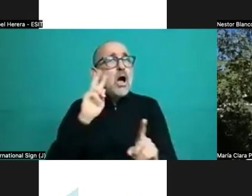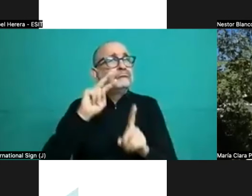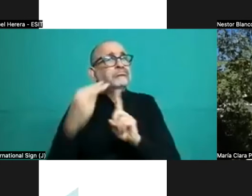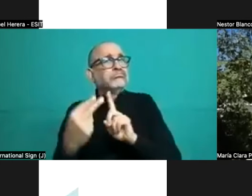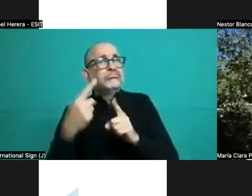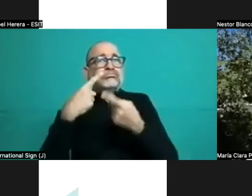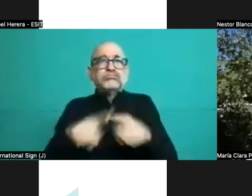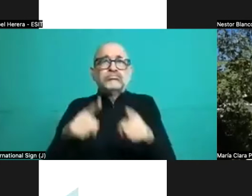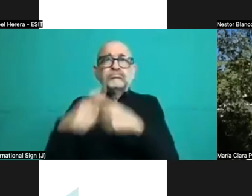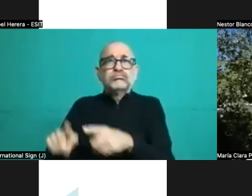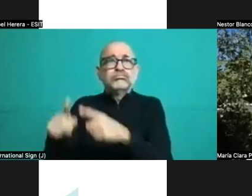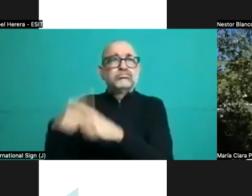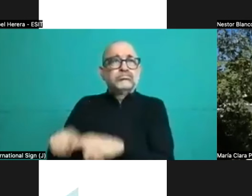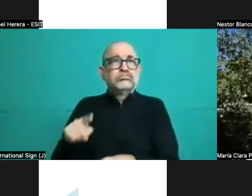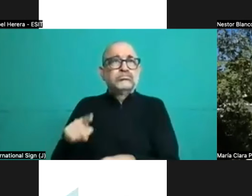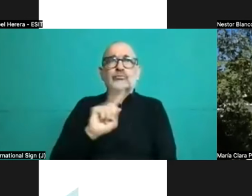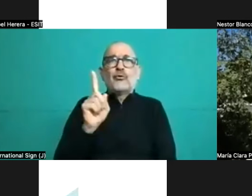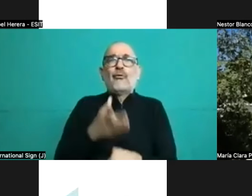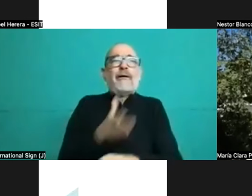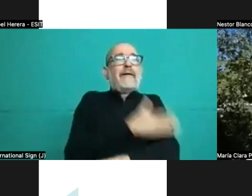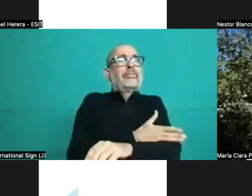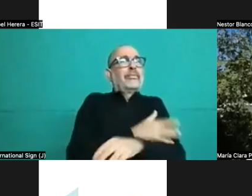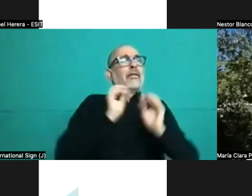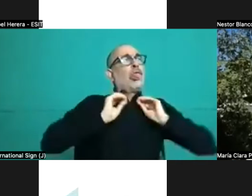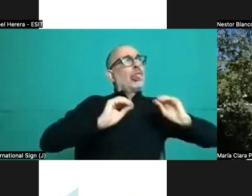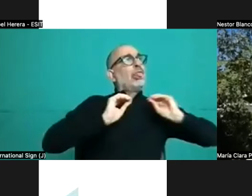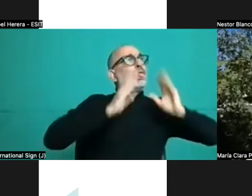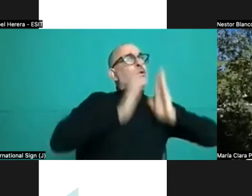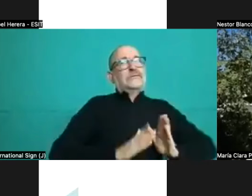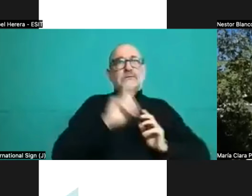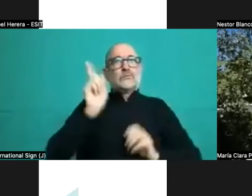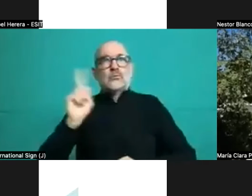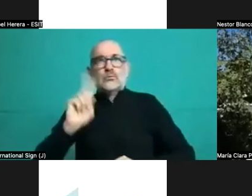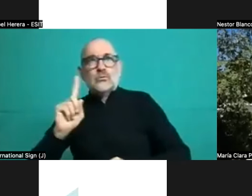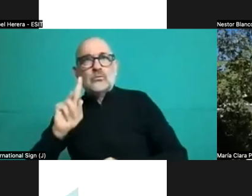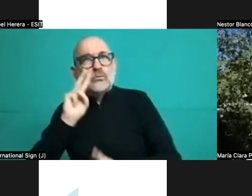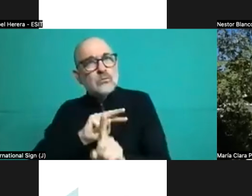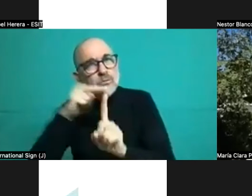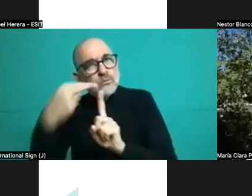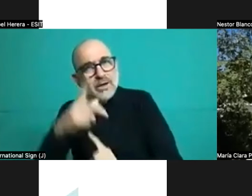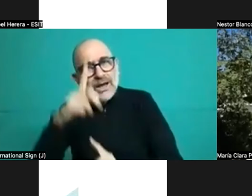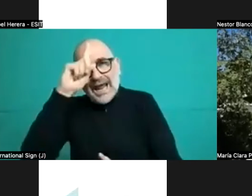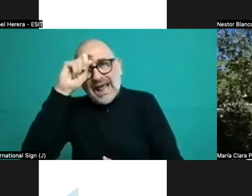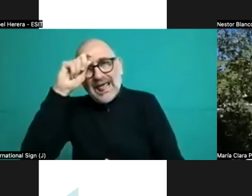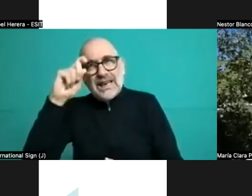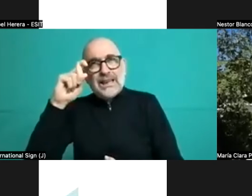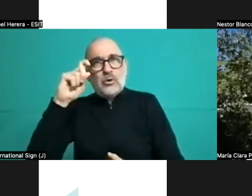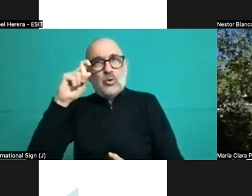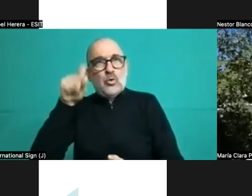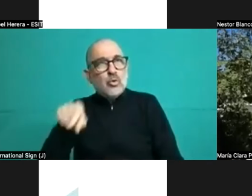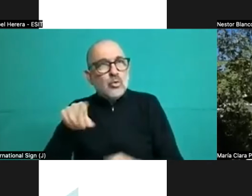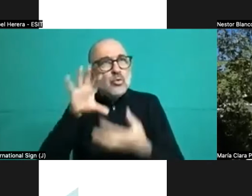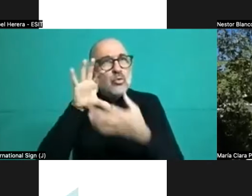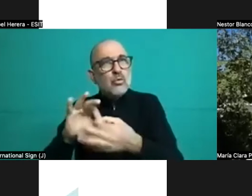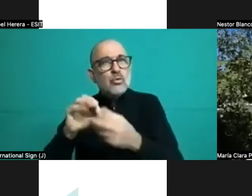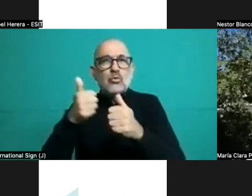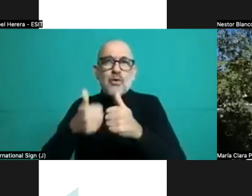vraiment qui nous aide beaucoup. Donc, vous êtes non seulement des professionnels, mais aussi des